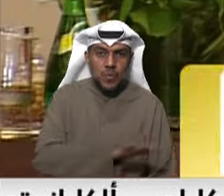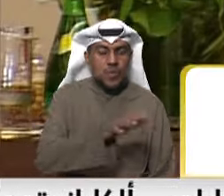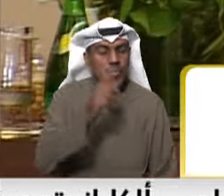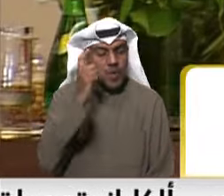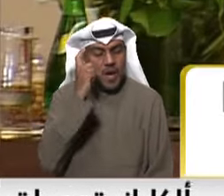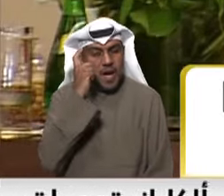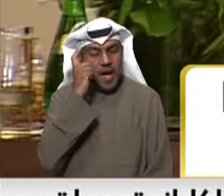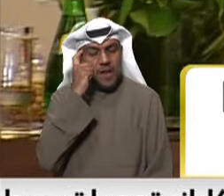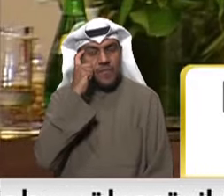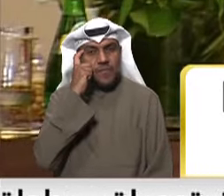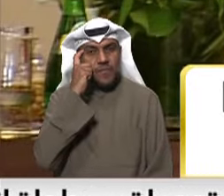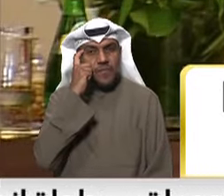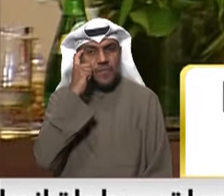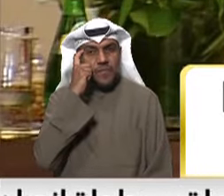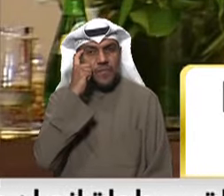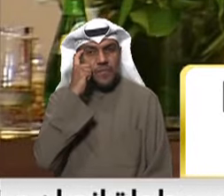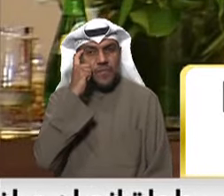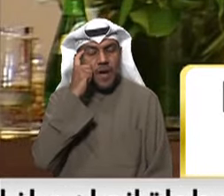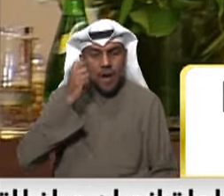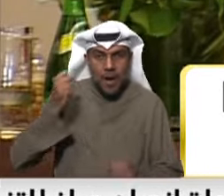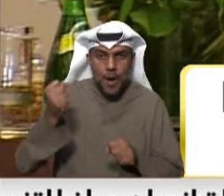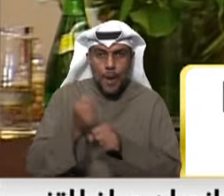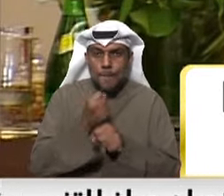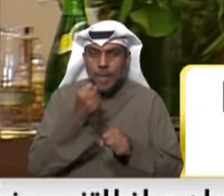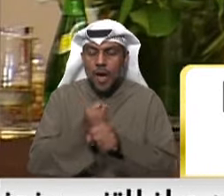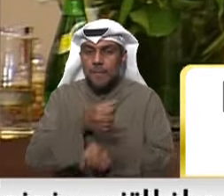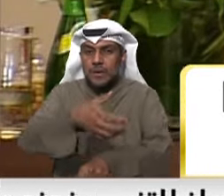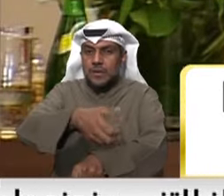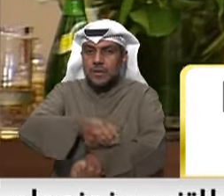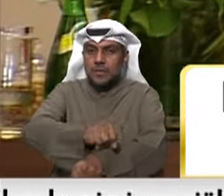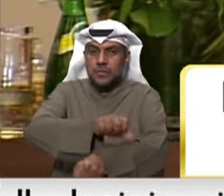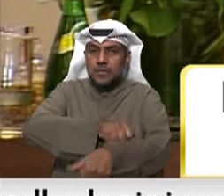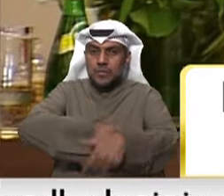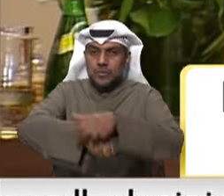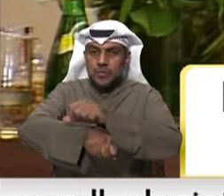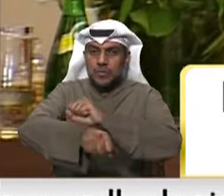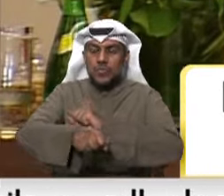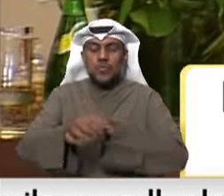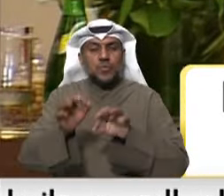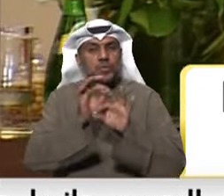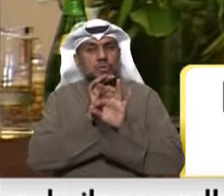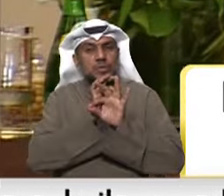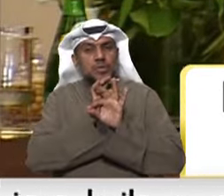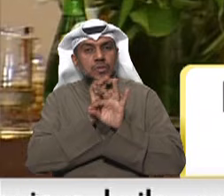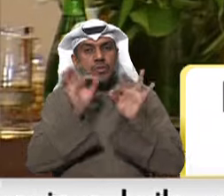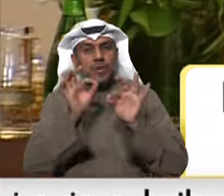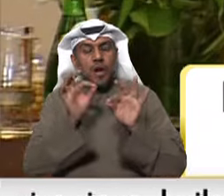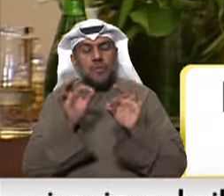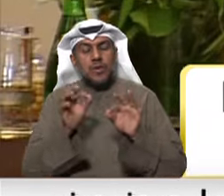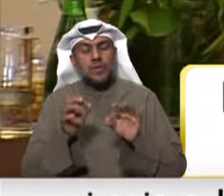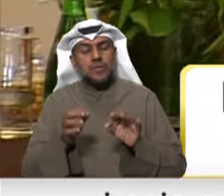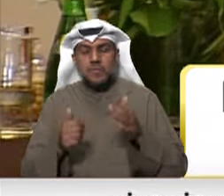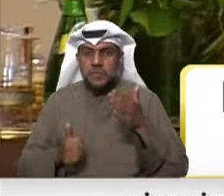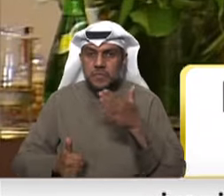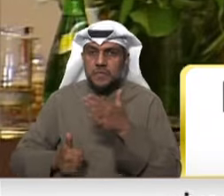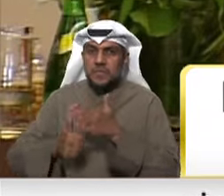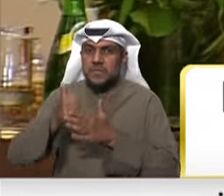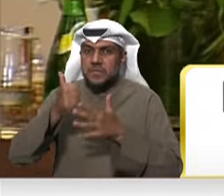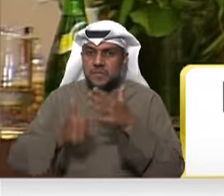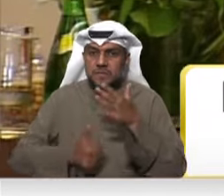ونثمن الجهود المبذولة التي توجت بنجاح تمرين